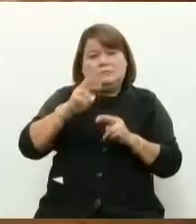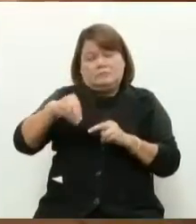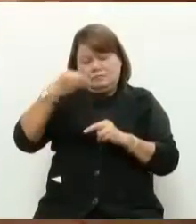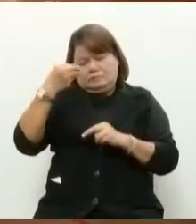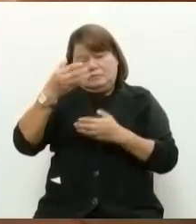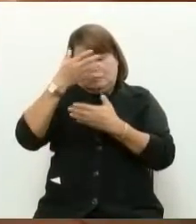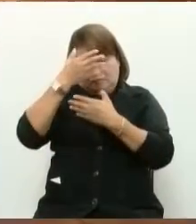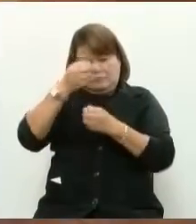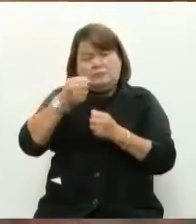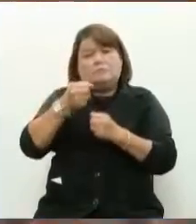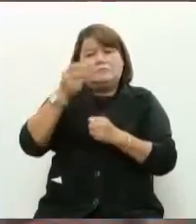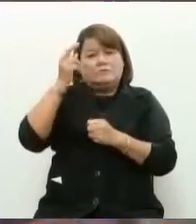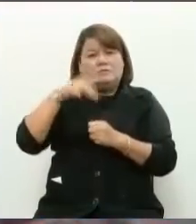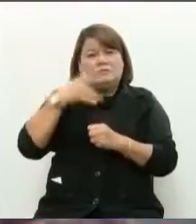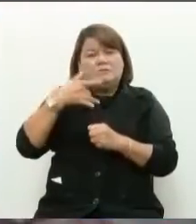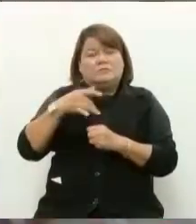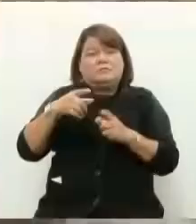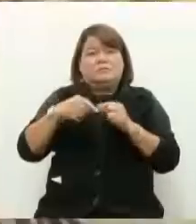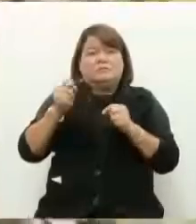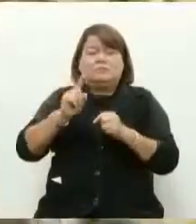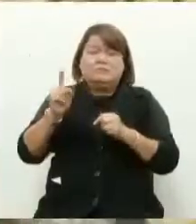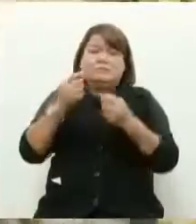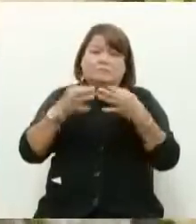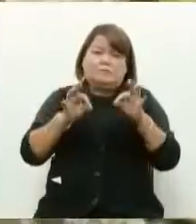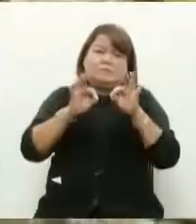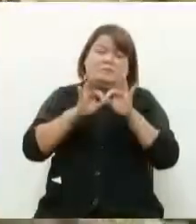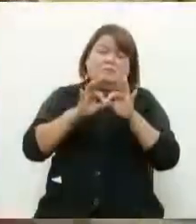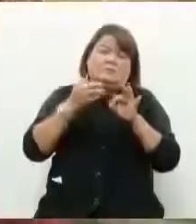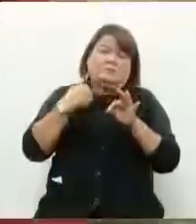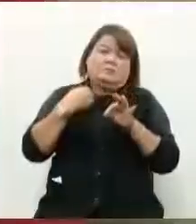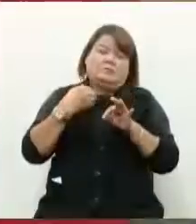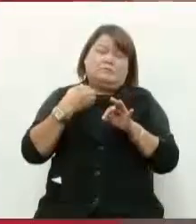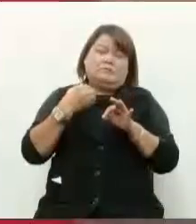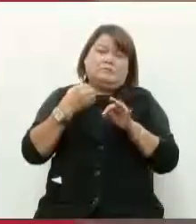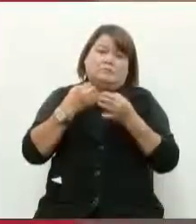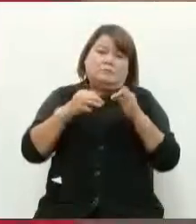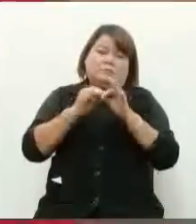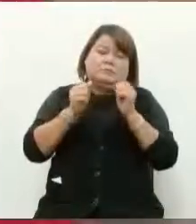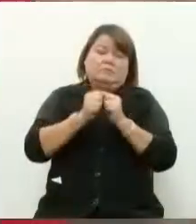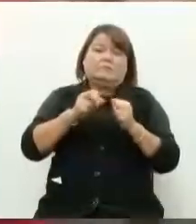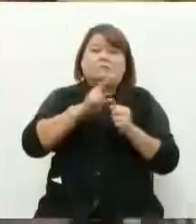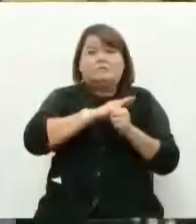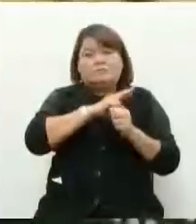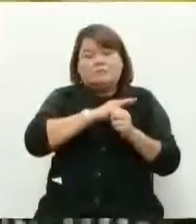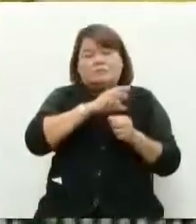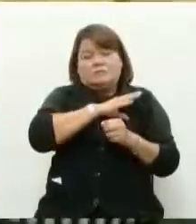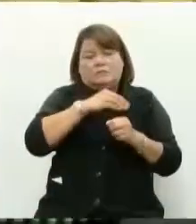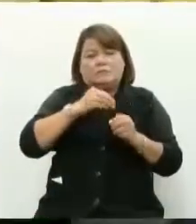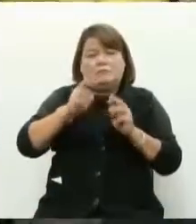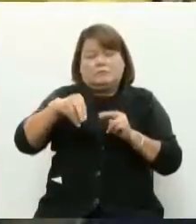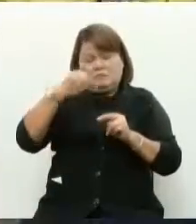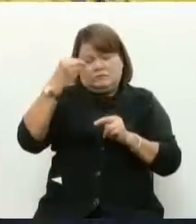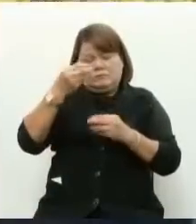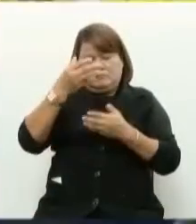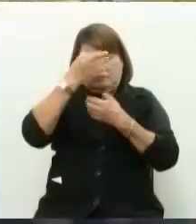ความสนใจและรู้สึกว่าเรื่องนั้นมีความสำคัญมีคุณค่าต่อตนเองทำให้ผู้เรียนมีความใส่ใจต่อเรื่องนั้นเป็นพิเ